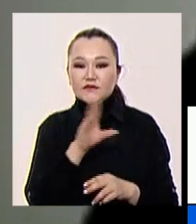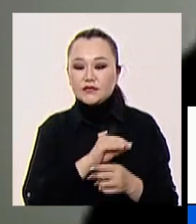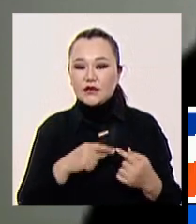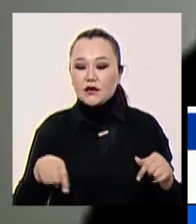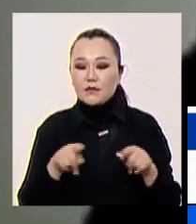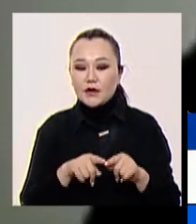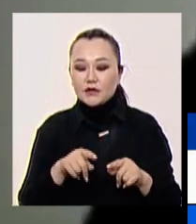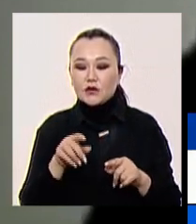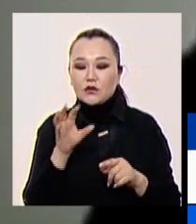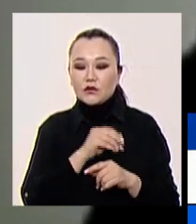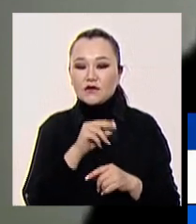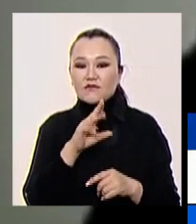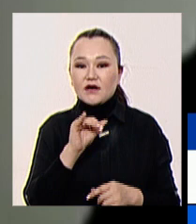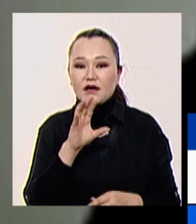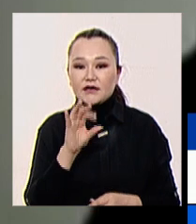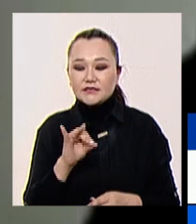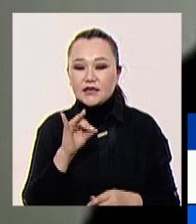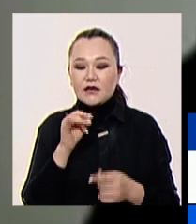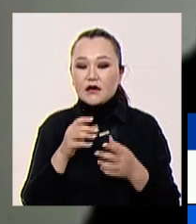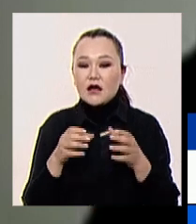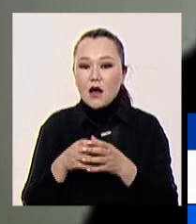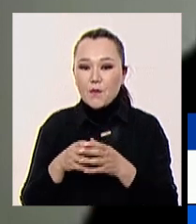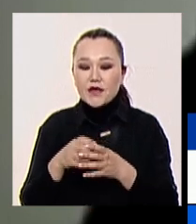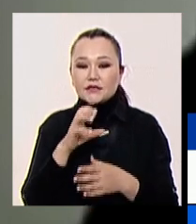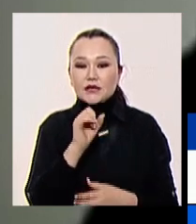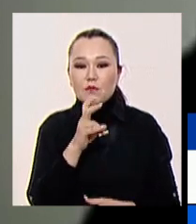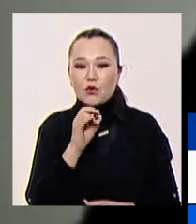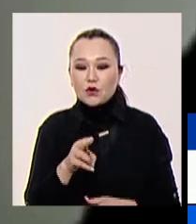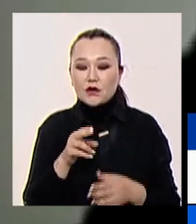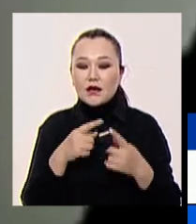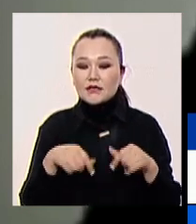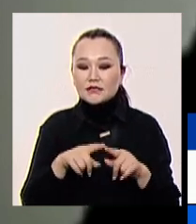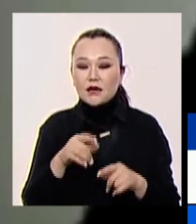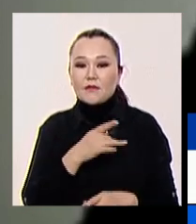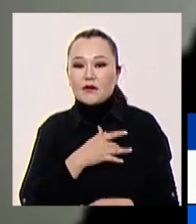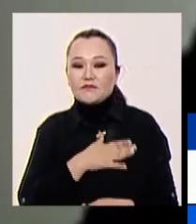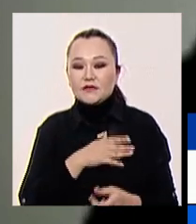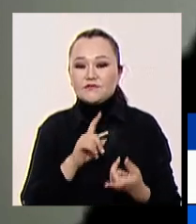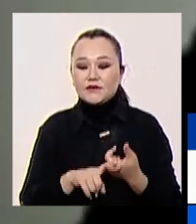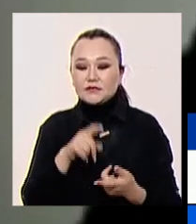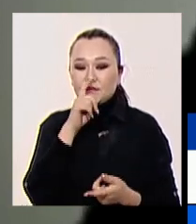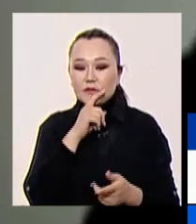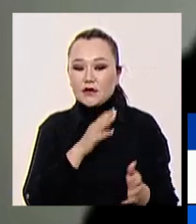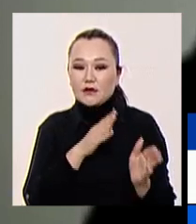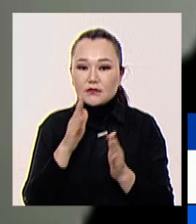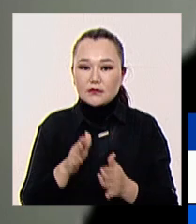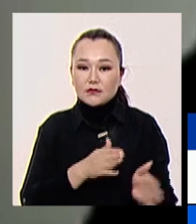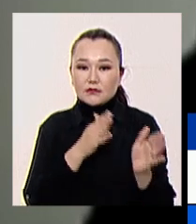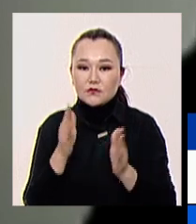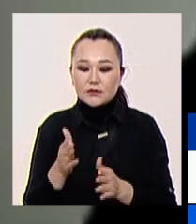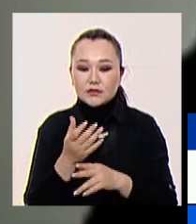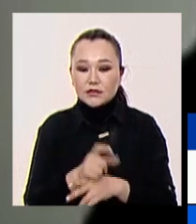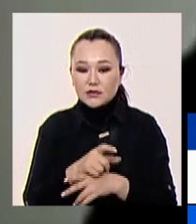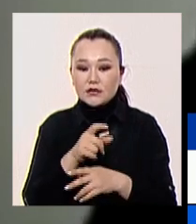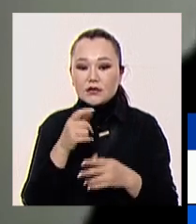сейчас публичные, квазигосударственные компании, компании самоказна, приватизация там по понятным причинам откладывается. И поэтому